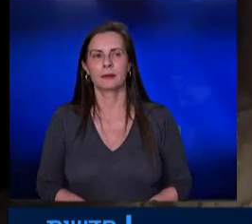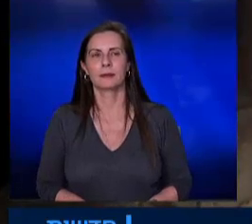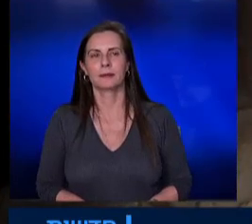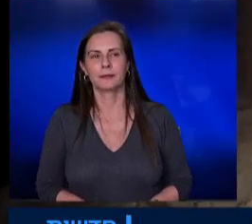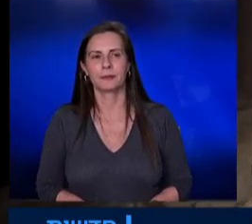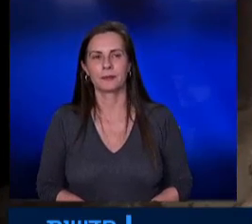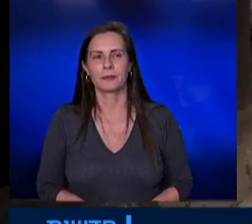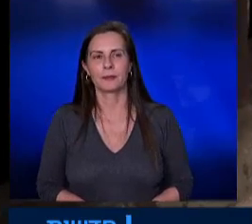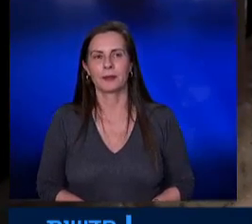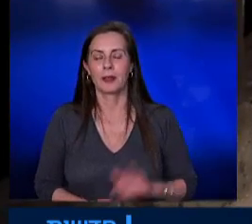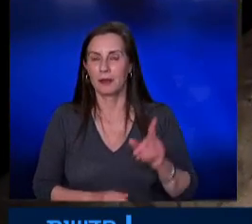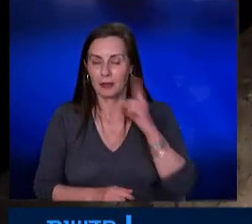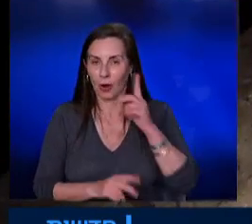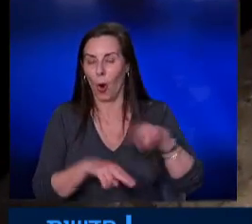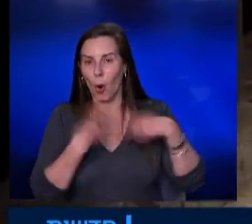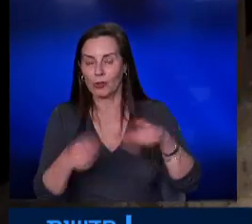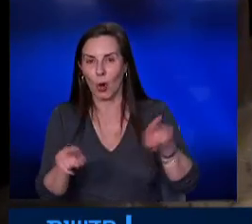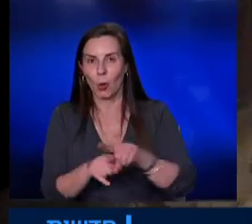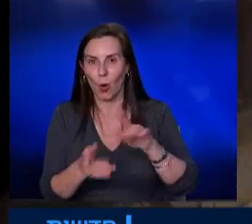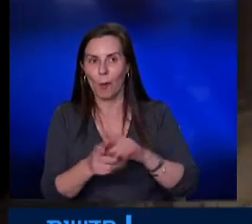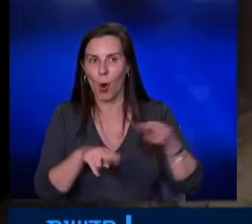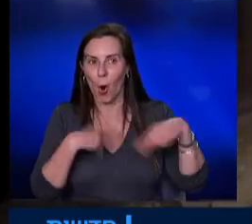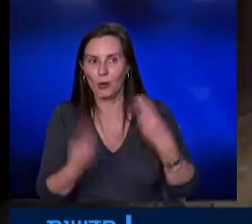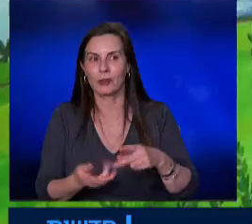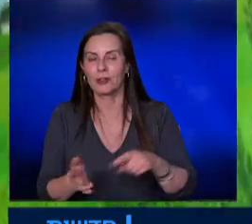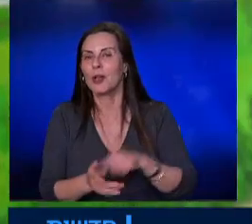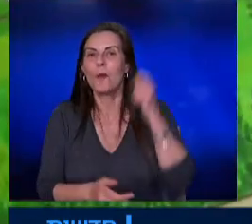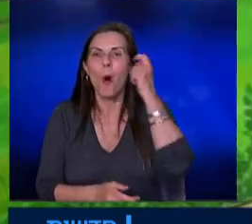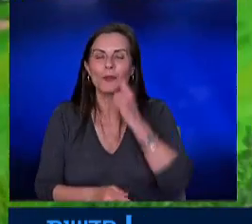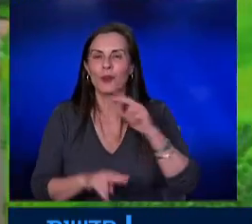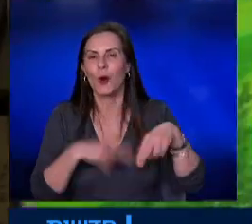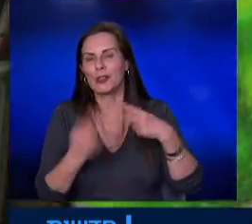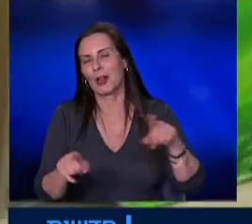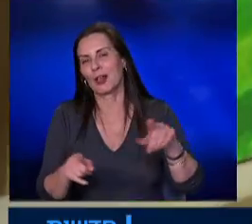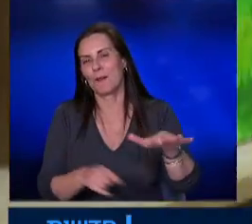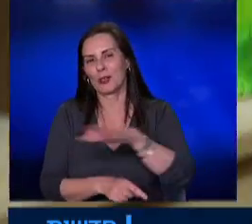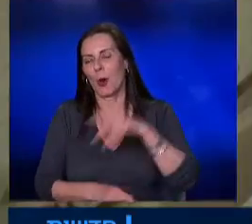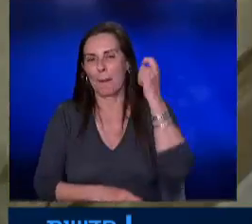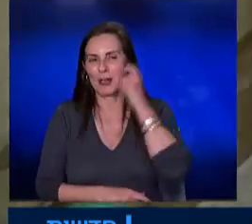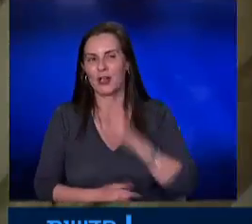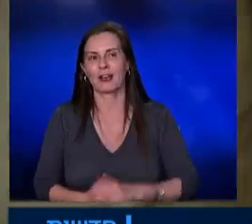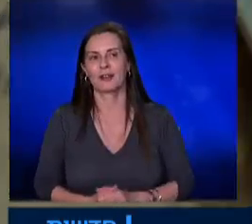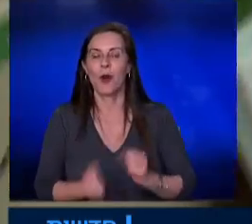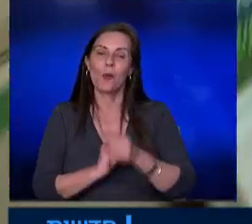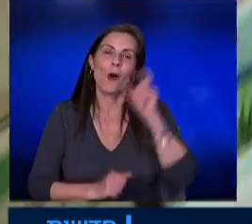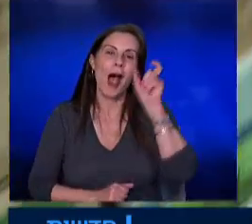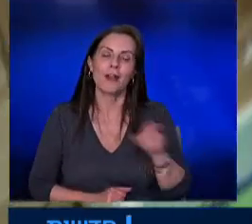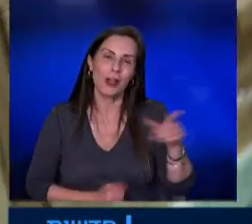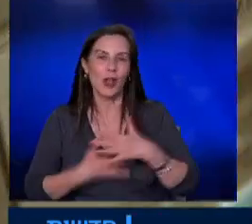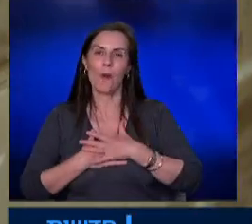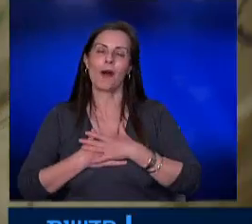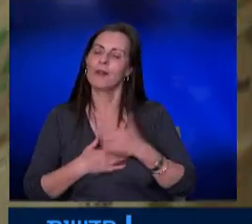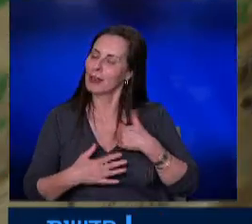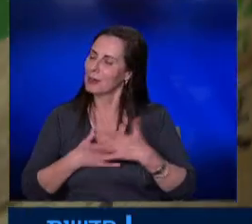תראה, מישהו שחוזר לאותו מקום שוב ושוב. כמו פושע שלמקום הפשע חוזר. או כמו אדם מאוהב. או כמו